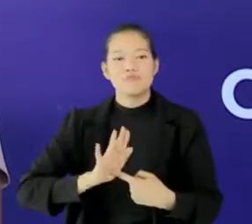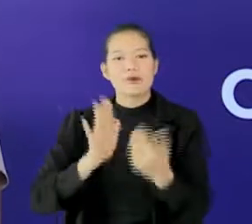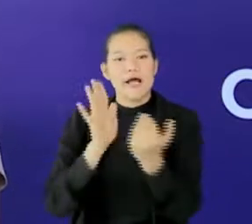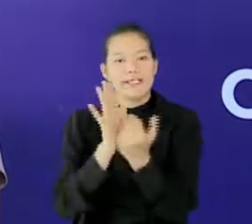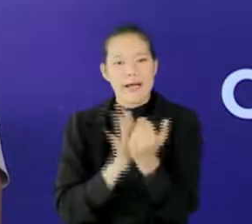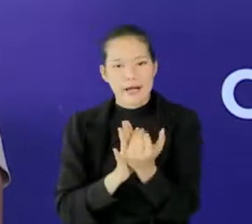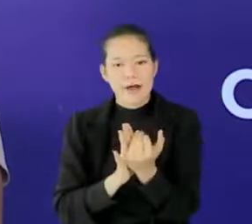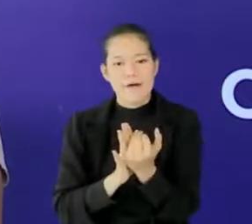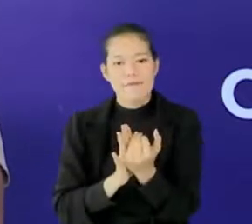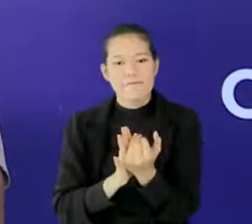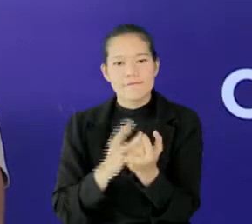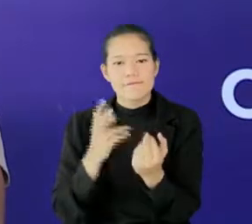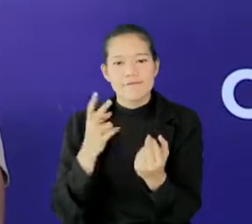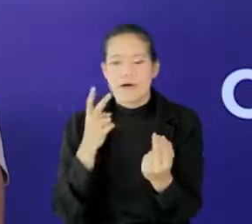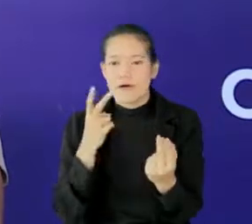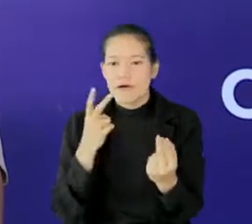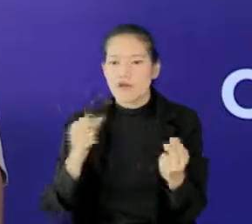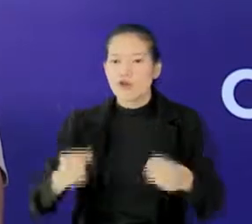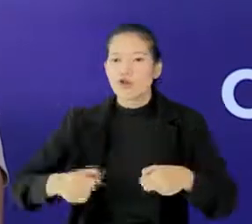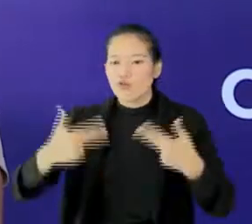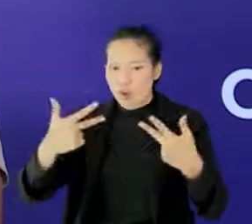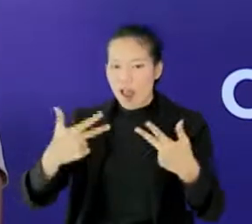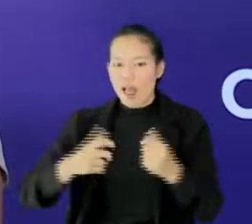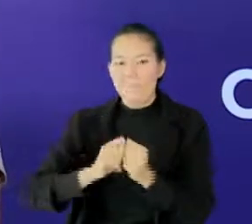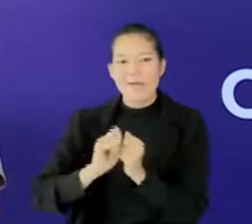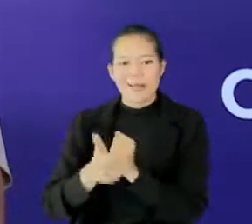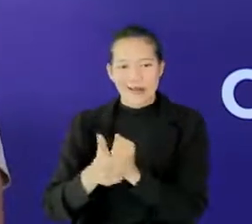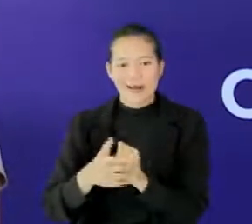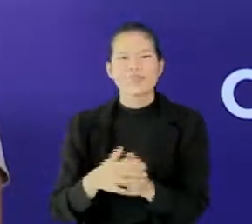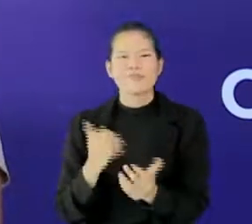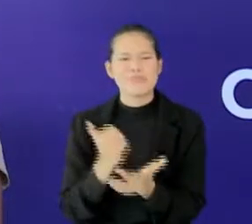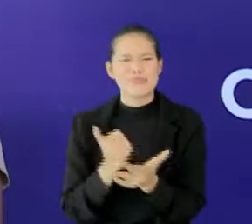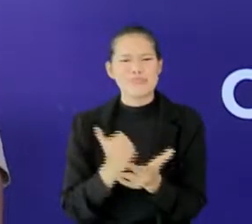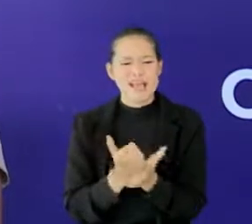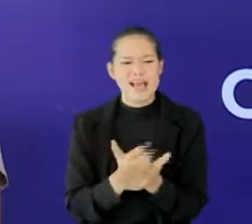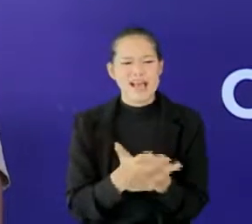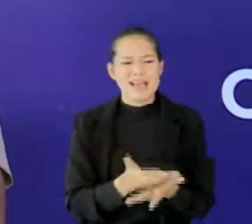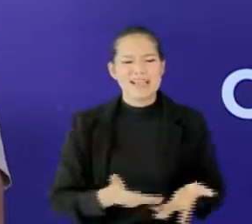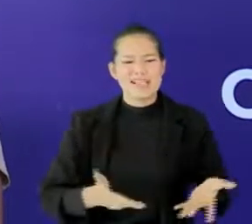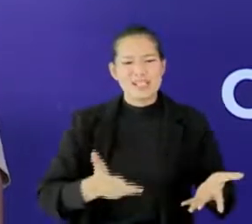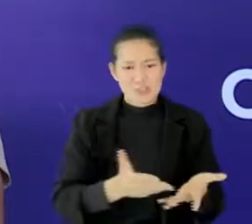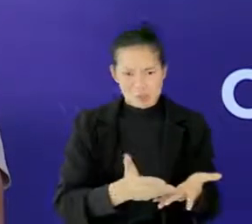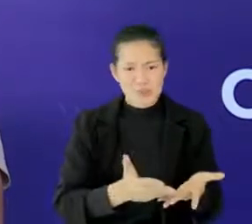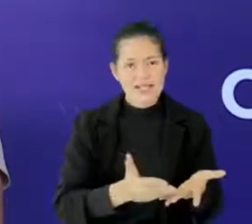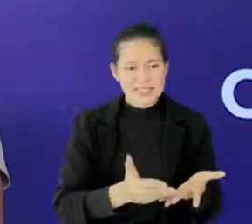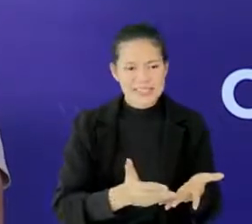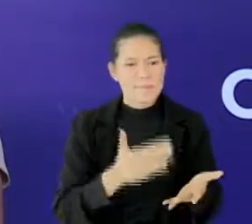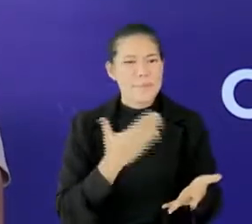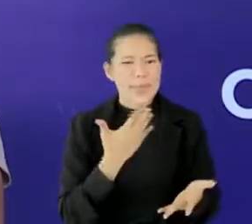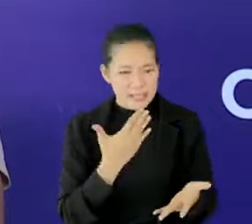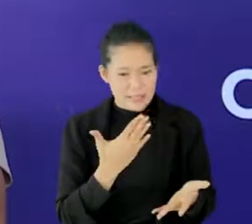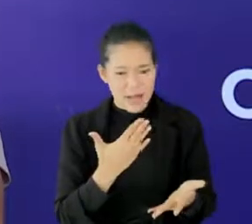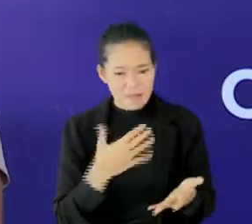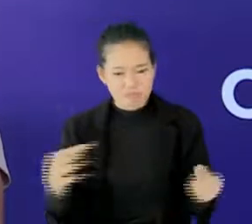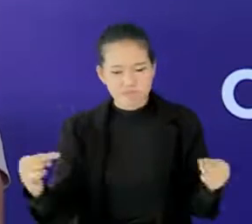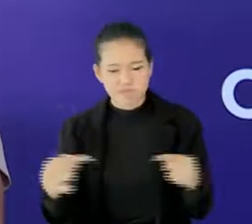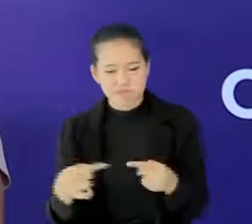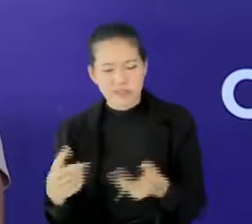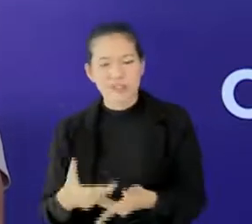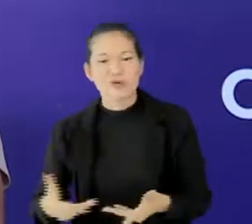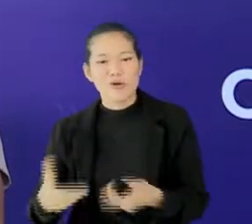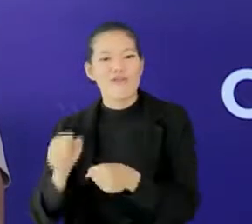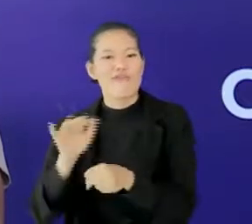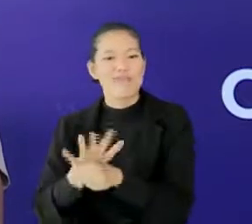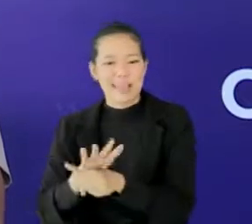virtual yang berbayar tadi. Jadi sebenarnya konteks normal dihadapkan pada konteks pandemi, inilah yang